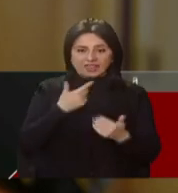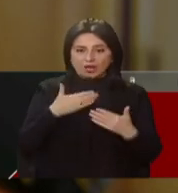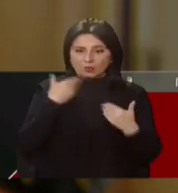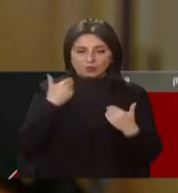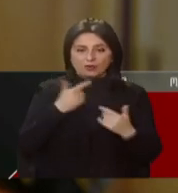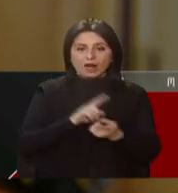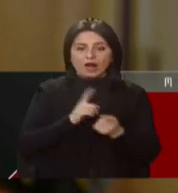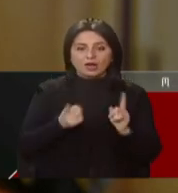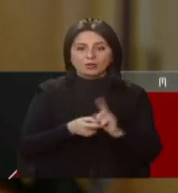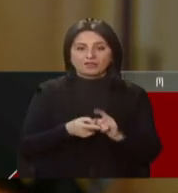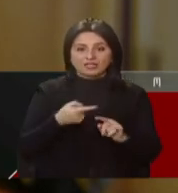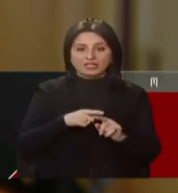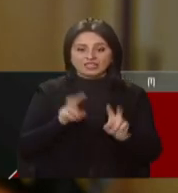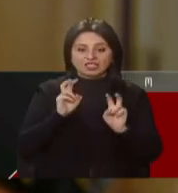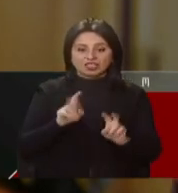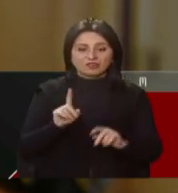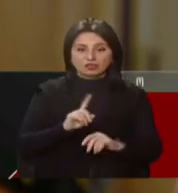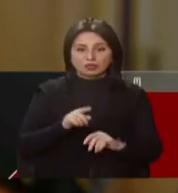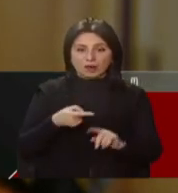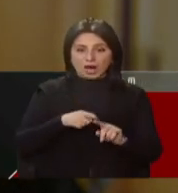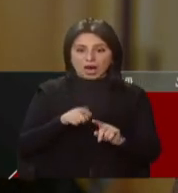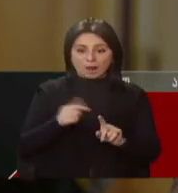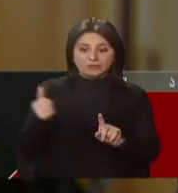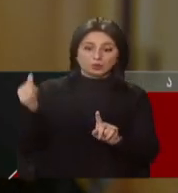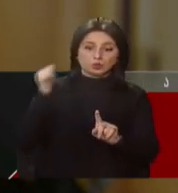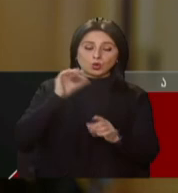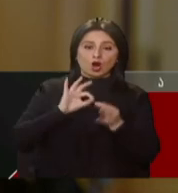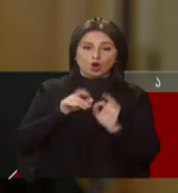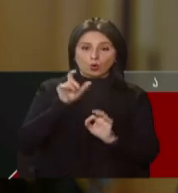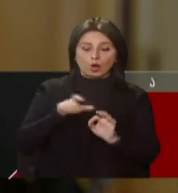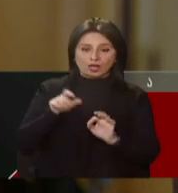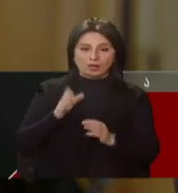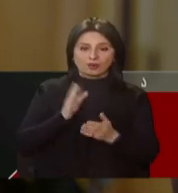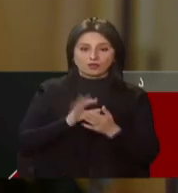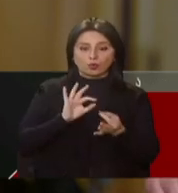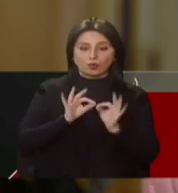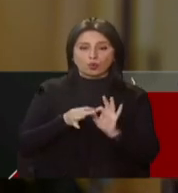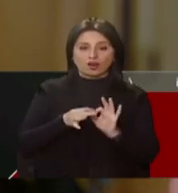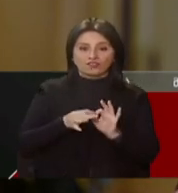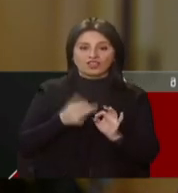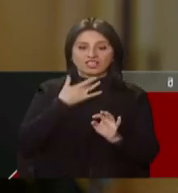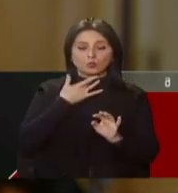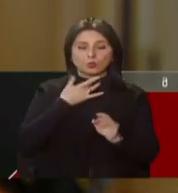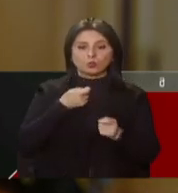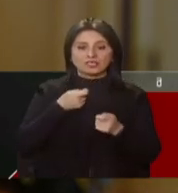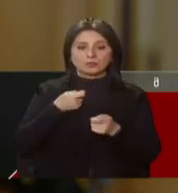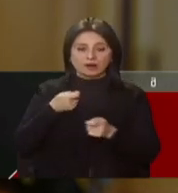მოქმედებს, არამედ ეს ნიშნავს იმას, რომ ამის უკან კონკრეტული ადამიანები და კონკრეტული